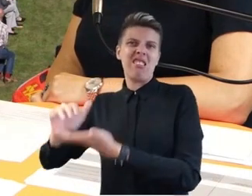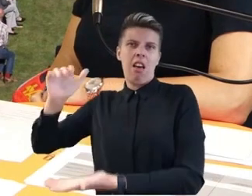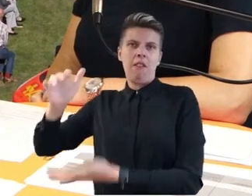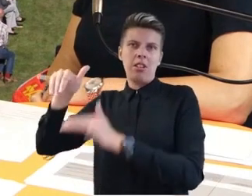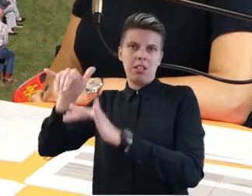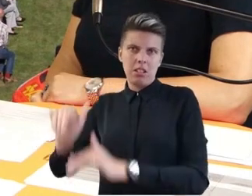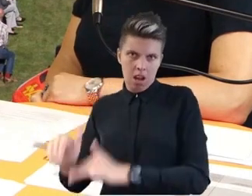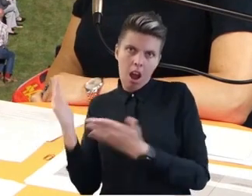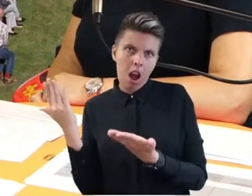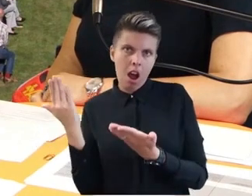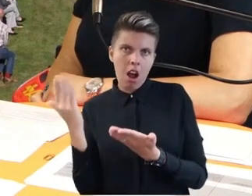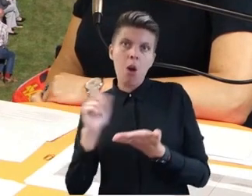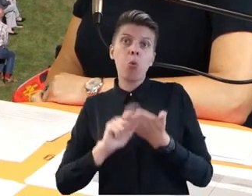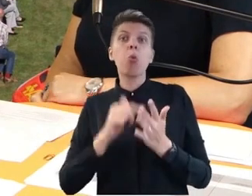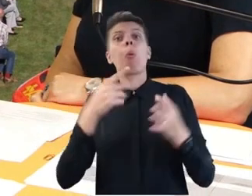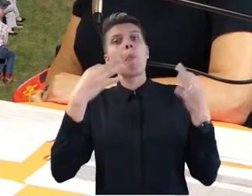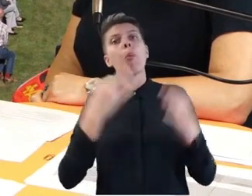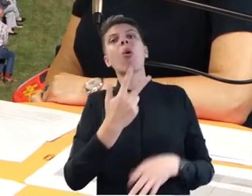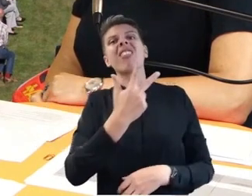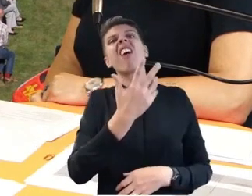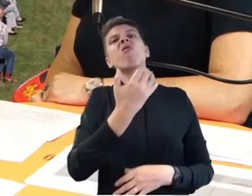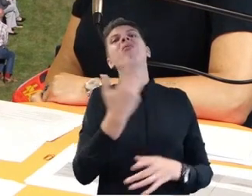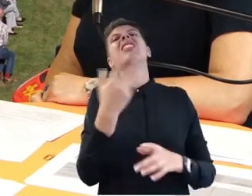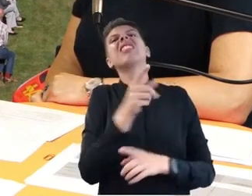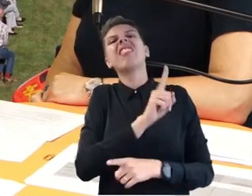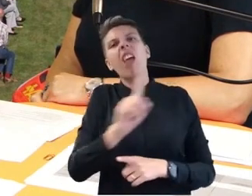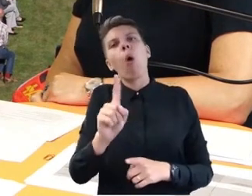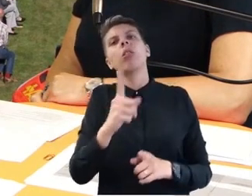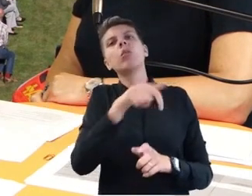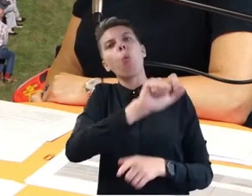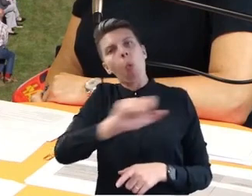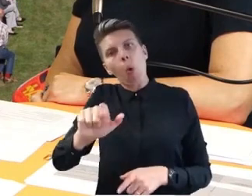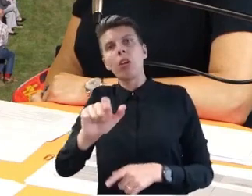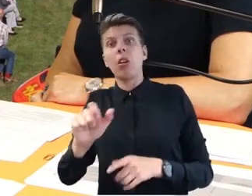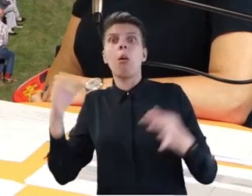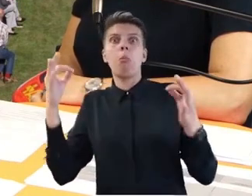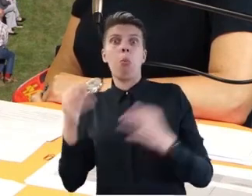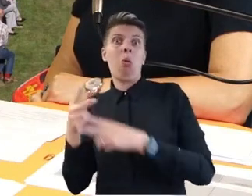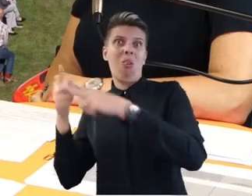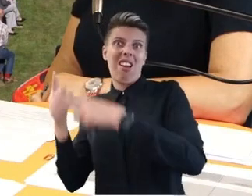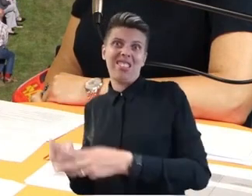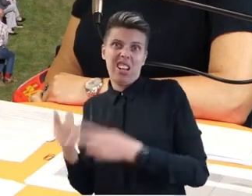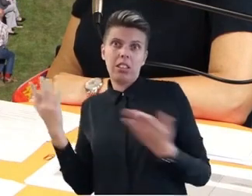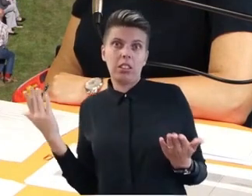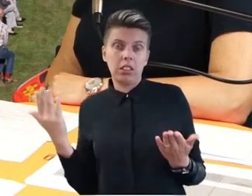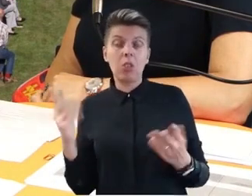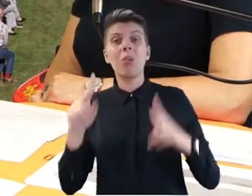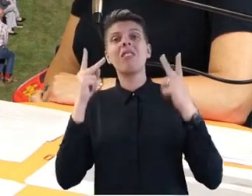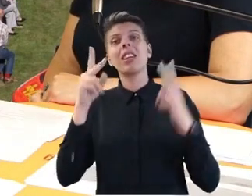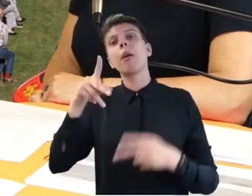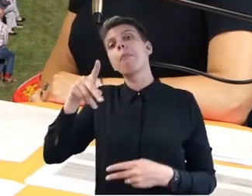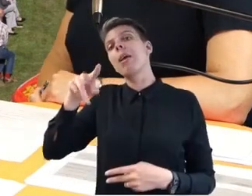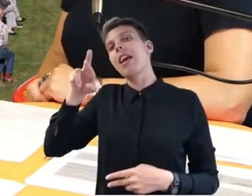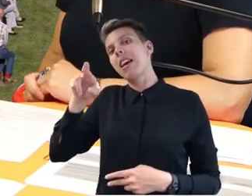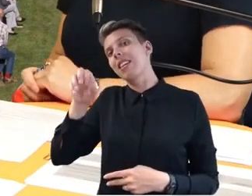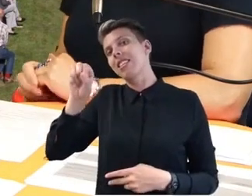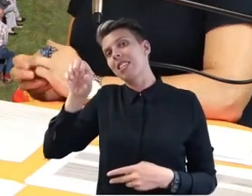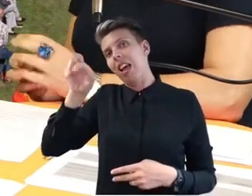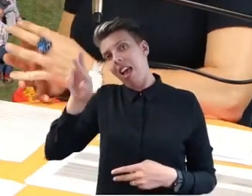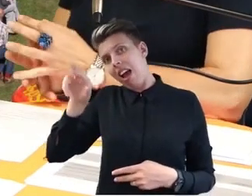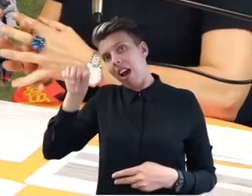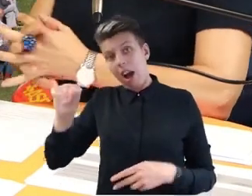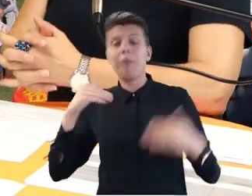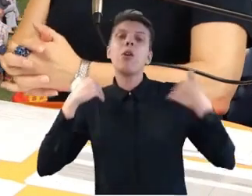53.000 setzte hinaus lassen sie mich hier kurz noch sagen es ist besonders wichtig dass diese psa kurz genannt also persönliche